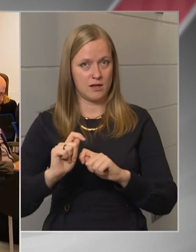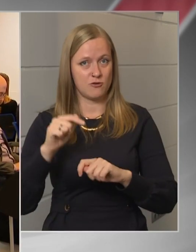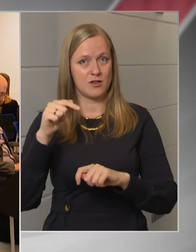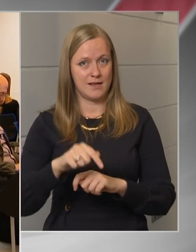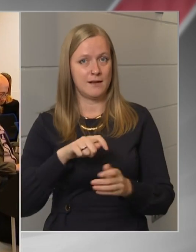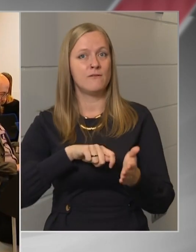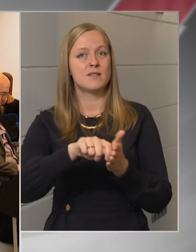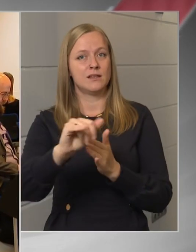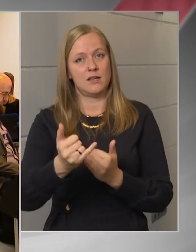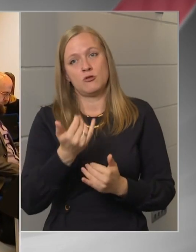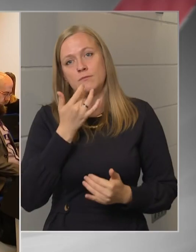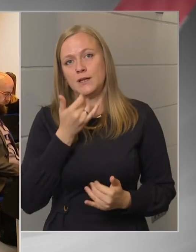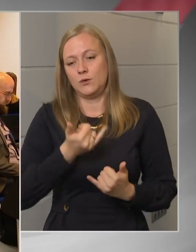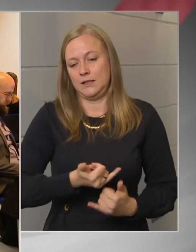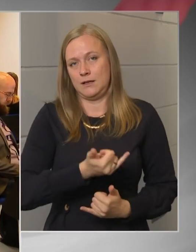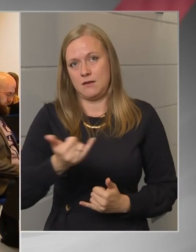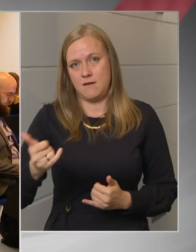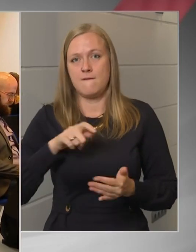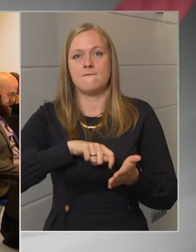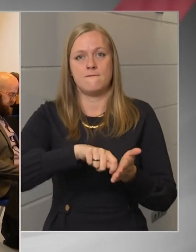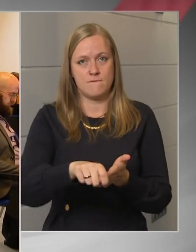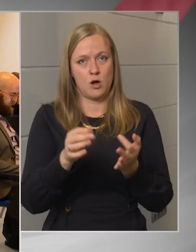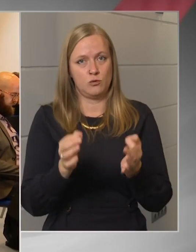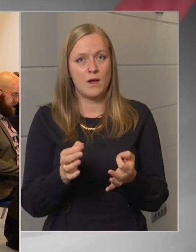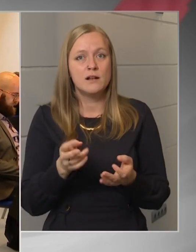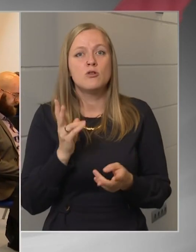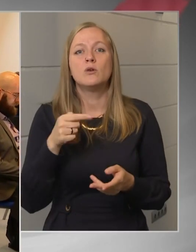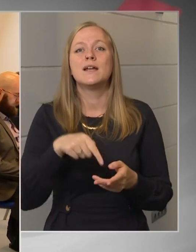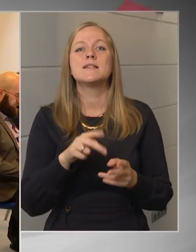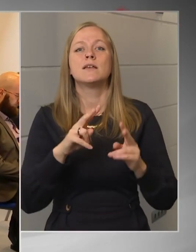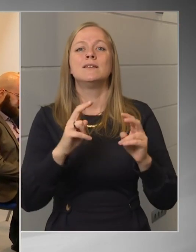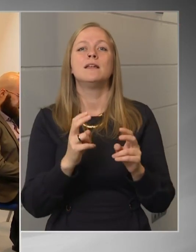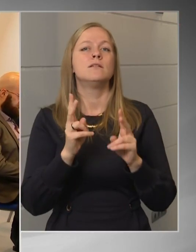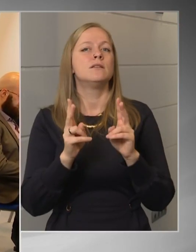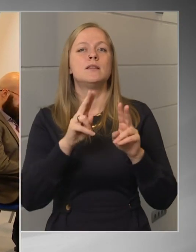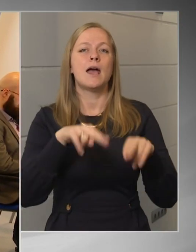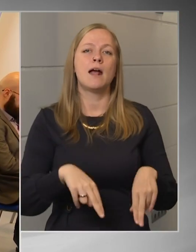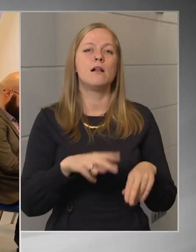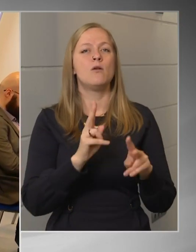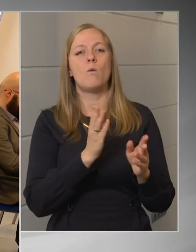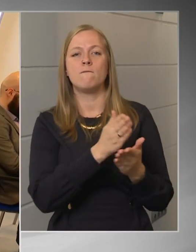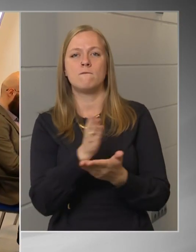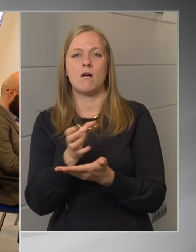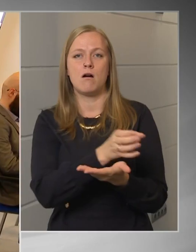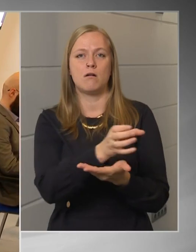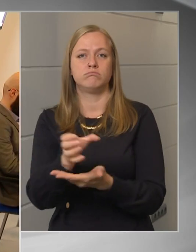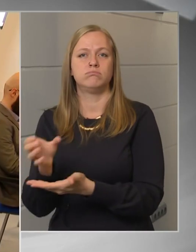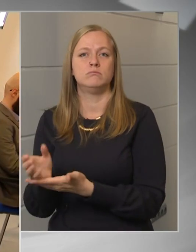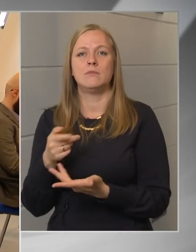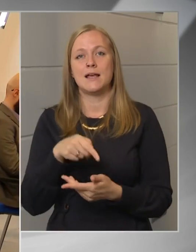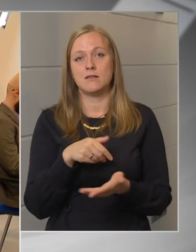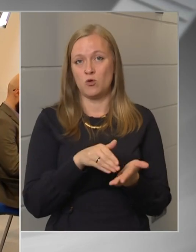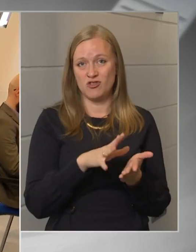ennek a fizetése is idén válik aktuálisá, akkor ez a tétel hova kerül? Ez érinti a költségvetést, vagy ez egy